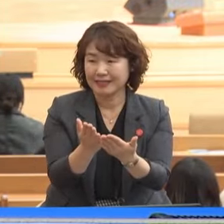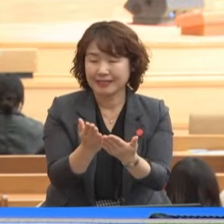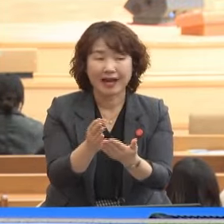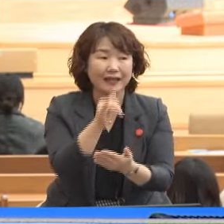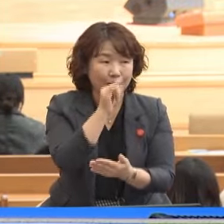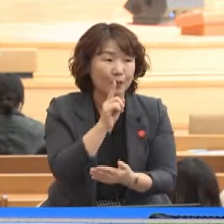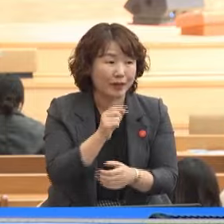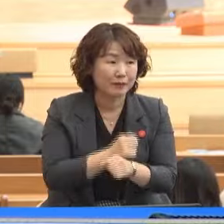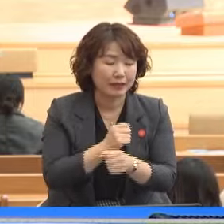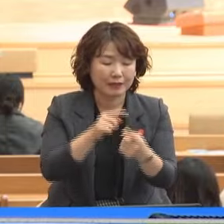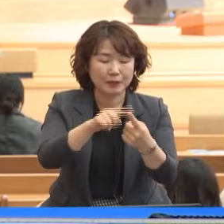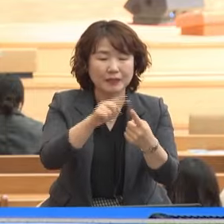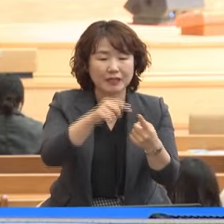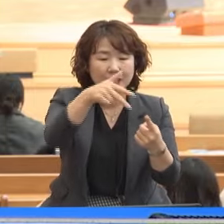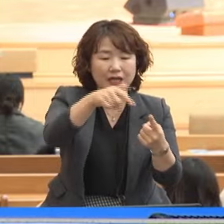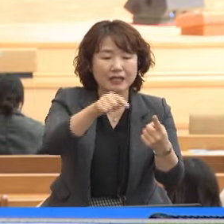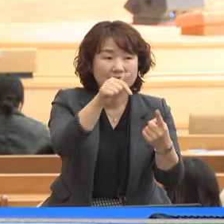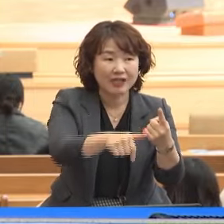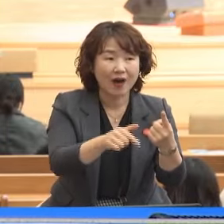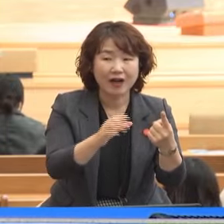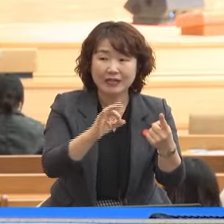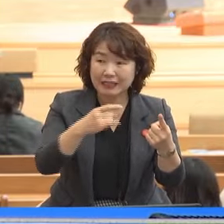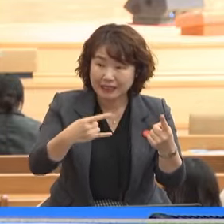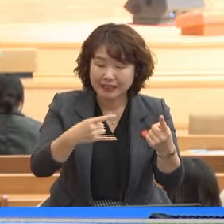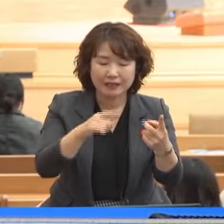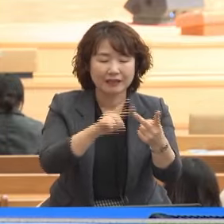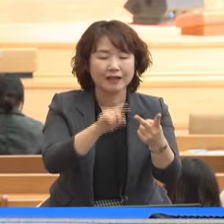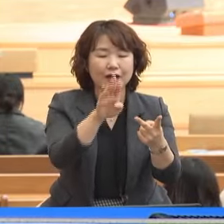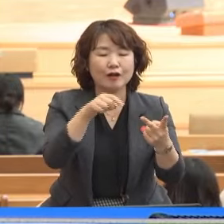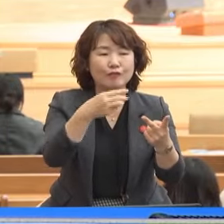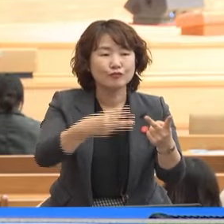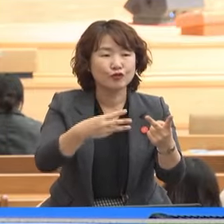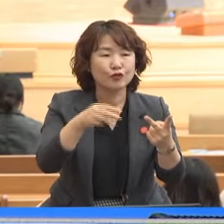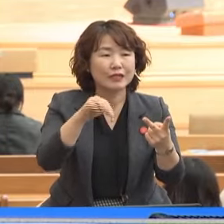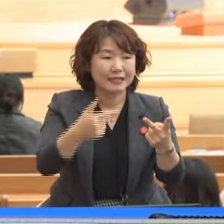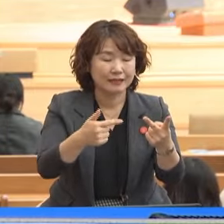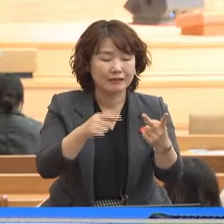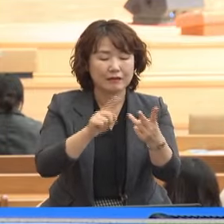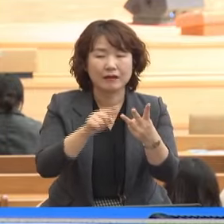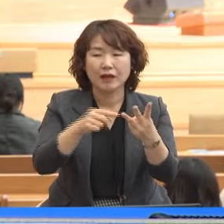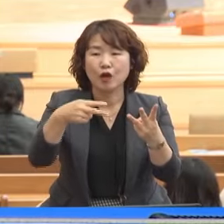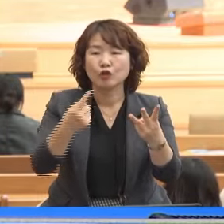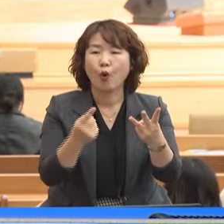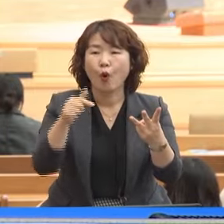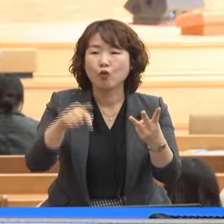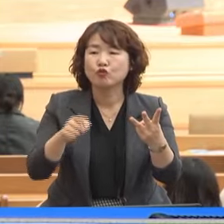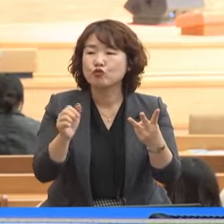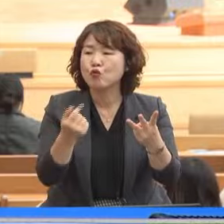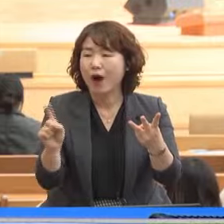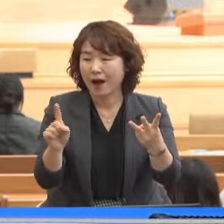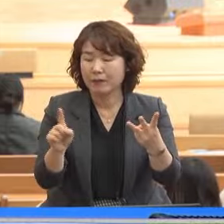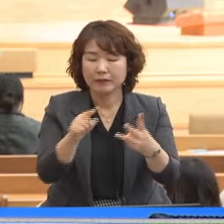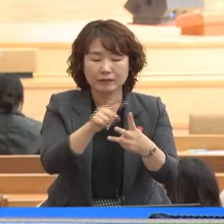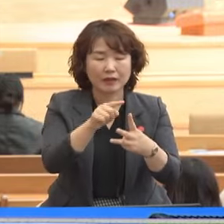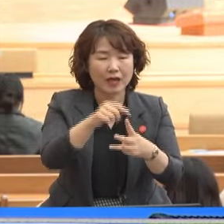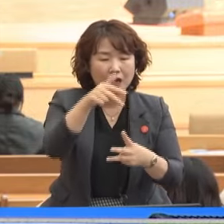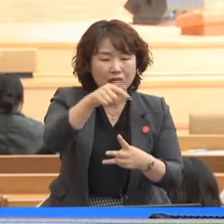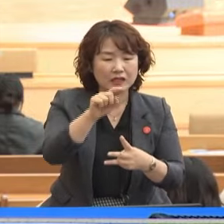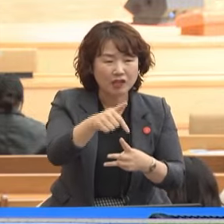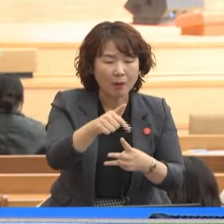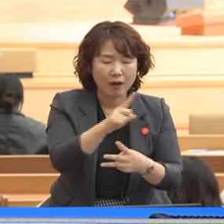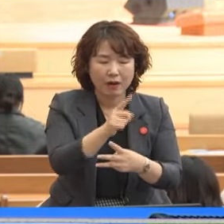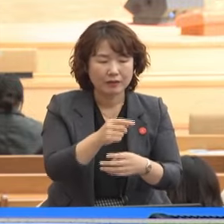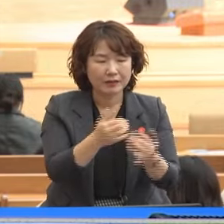적의. 두 번째, 불의. 세 번째, 도구와. 첫 번째, 적의는 뭐냐면